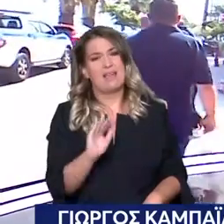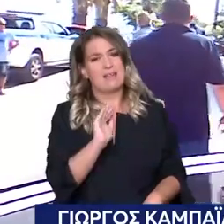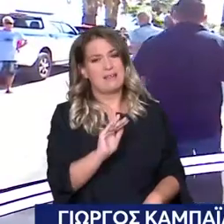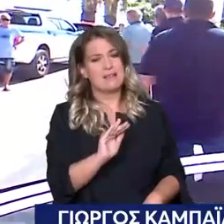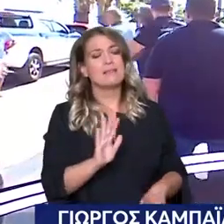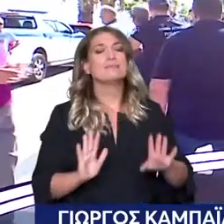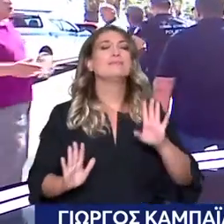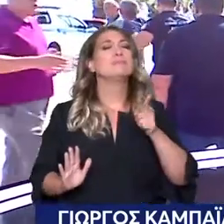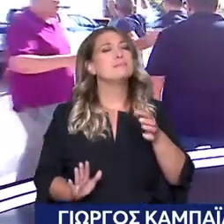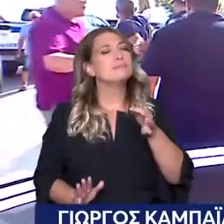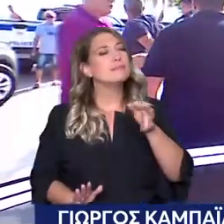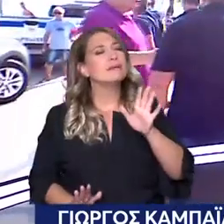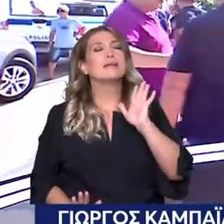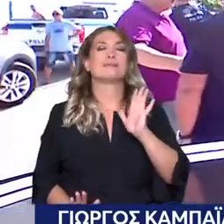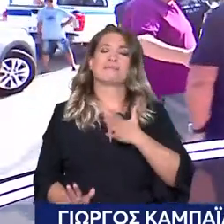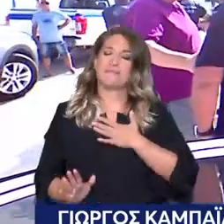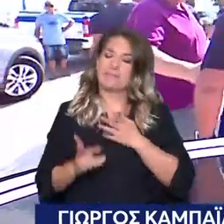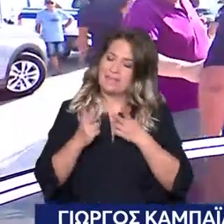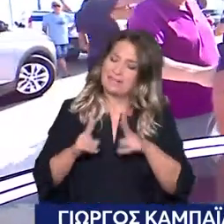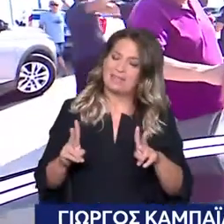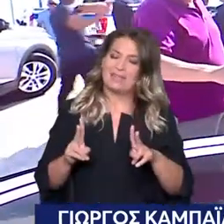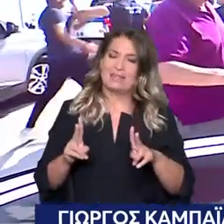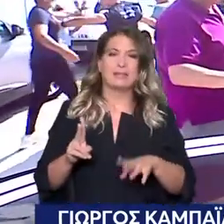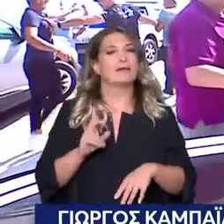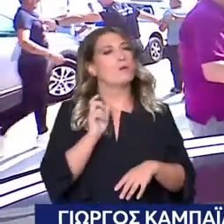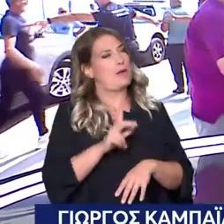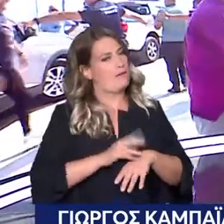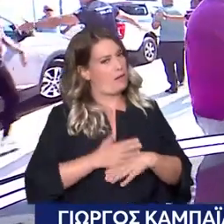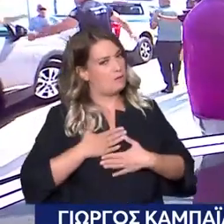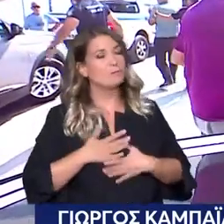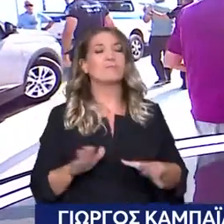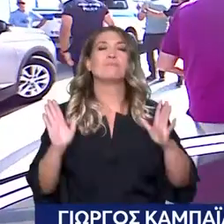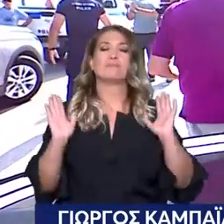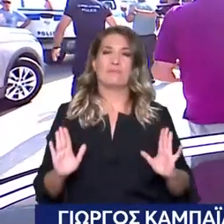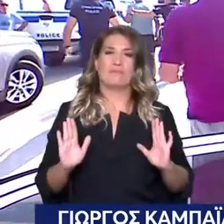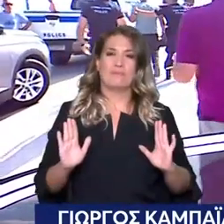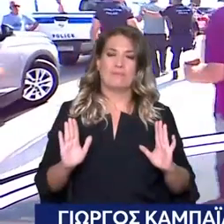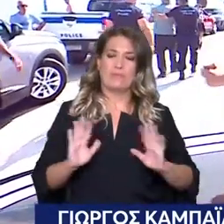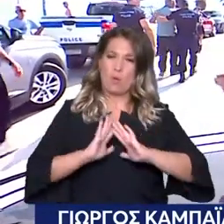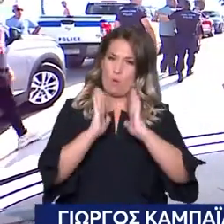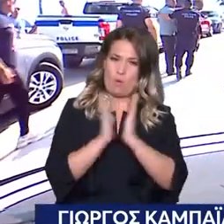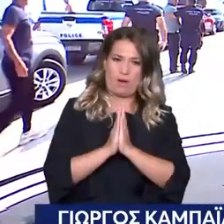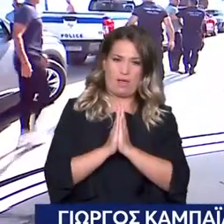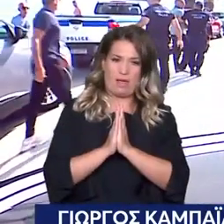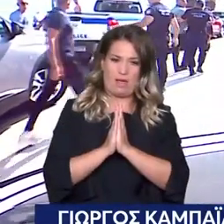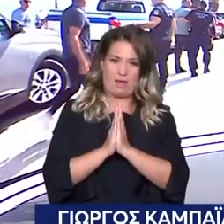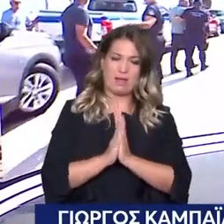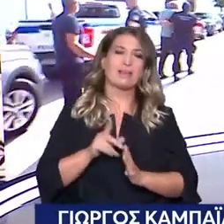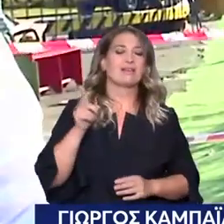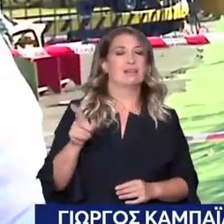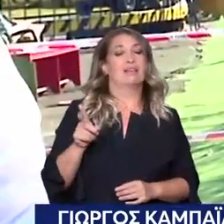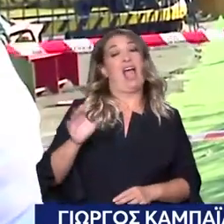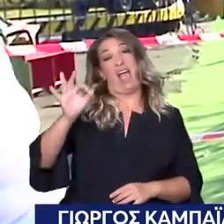ουσία. Τα σωστά, επιτρέψτε μου δευτερόλεπτα. Ναι. Τα σωστά είναι ότι πρέπει να ευχαριστήσω πρώτα απ' όλα το ΑΤΑΦΕ